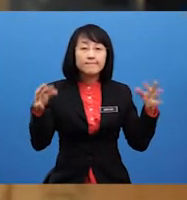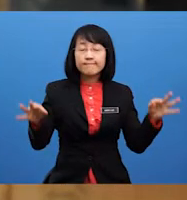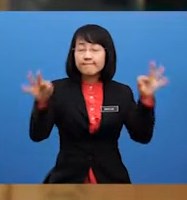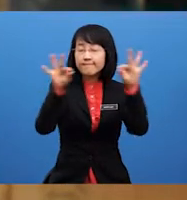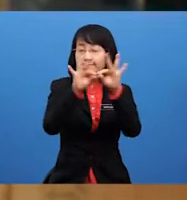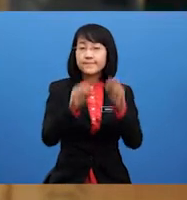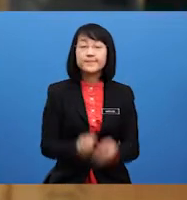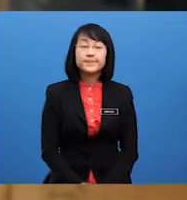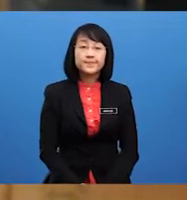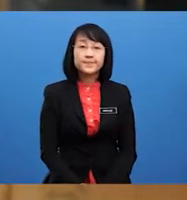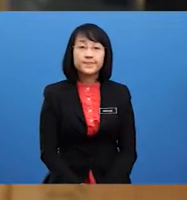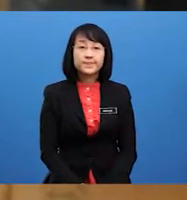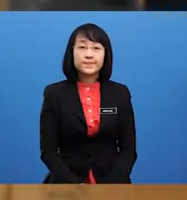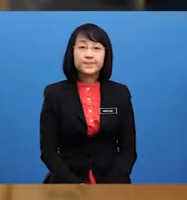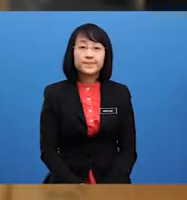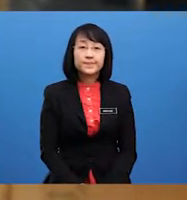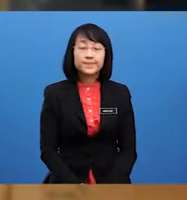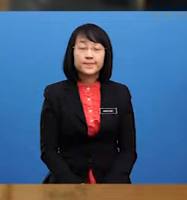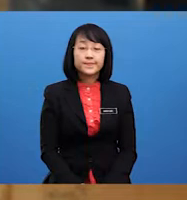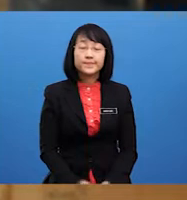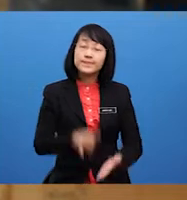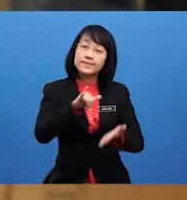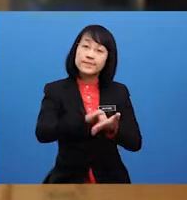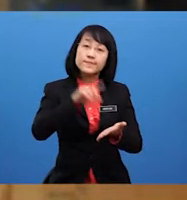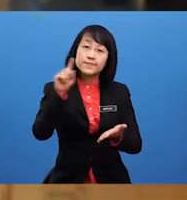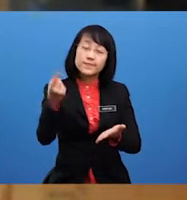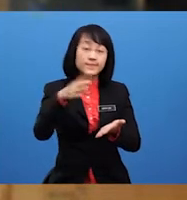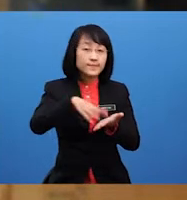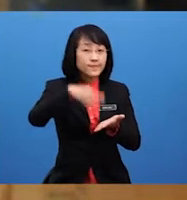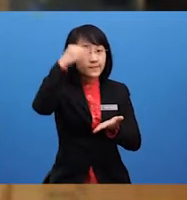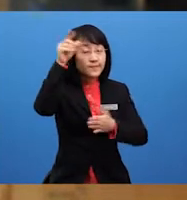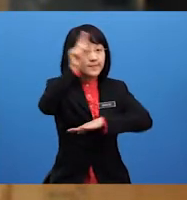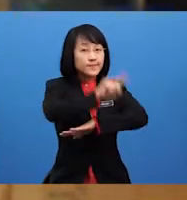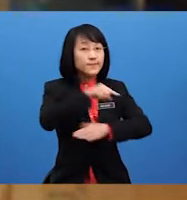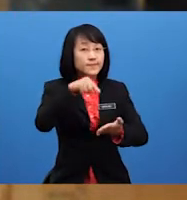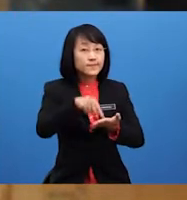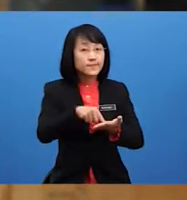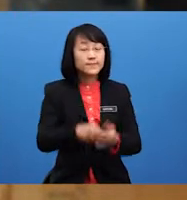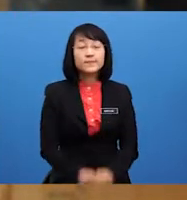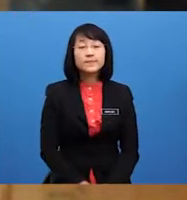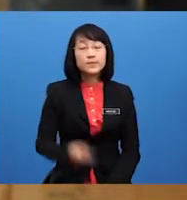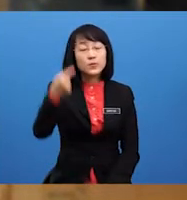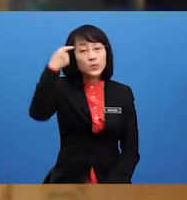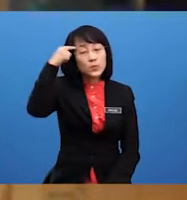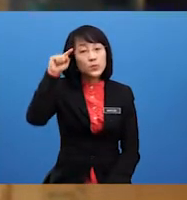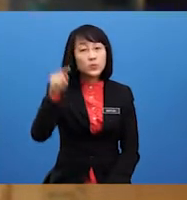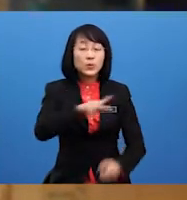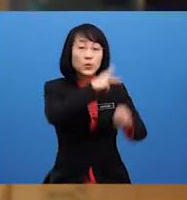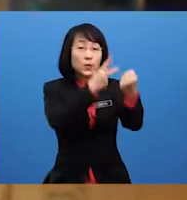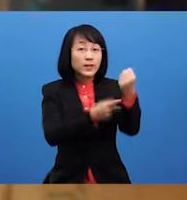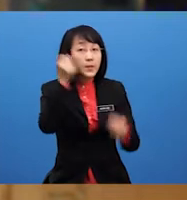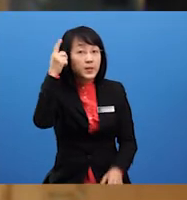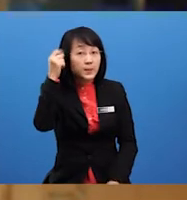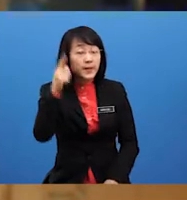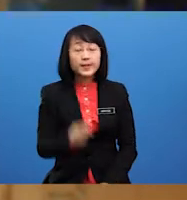Demikianlah kandungan pembelajaran kita pada hari ini. Untuk mengukuhkan pemahaman murid-murid, mari kita